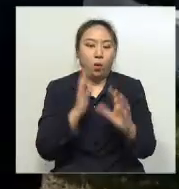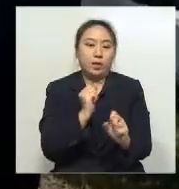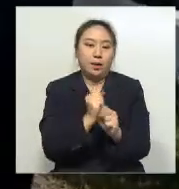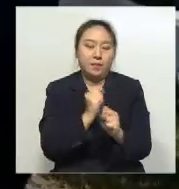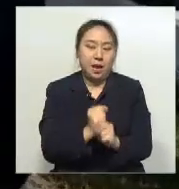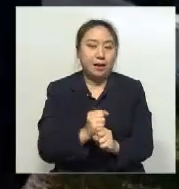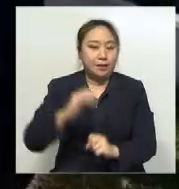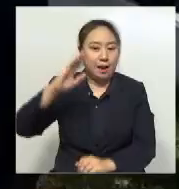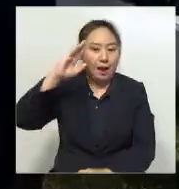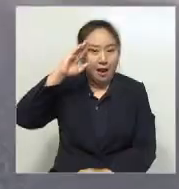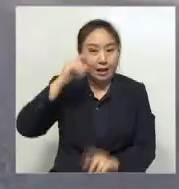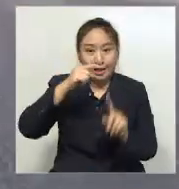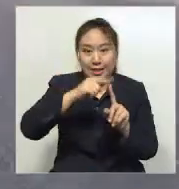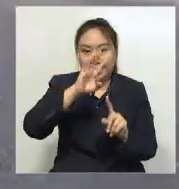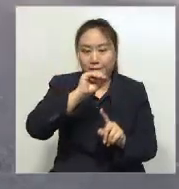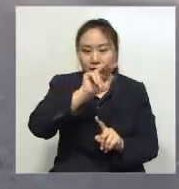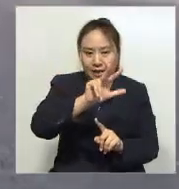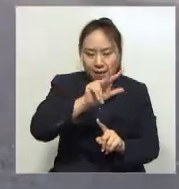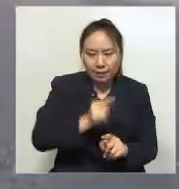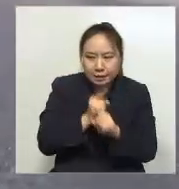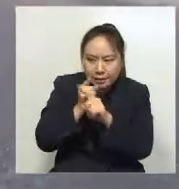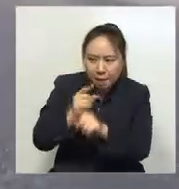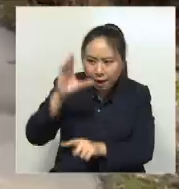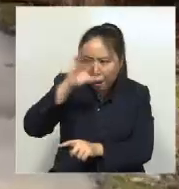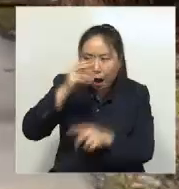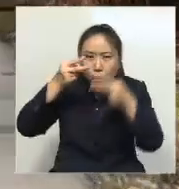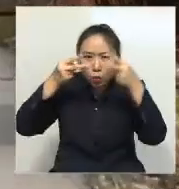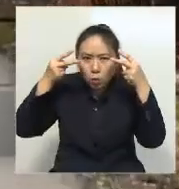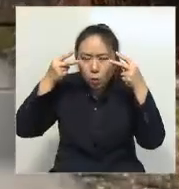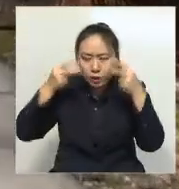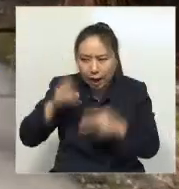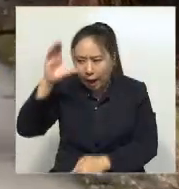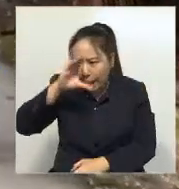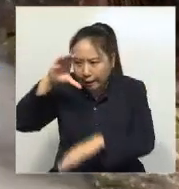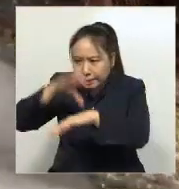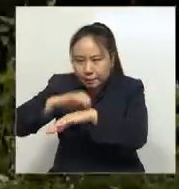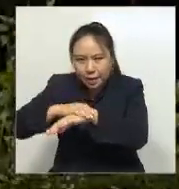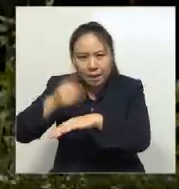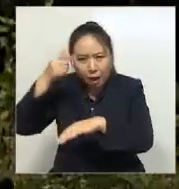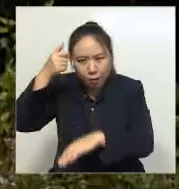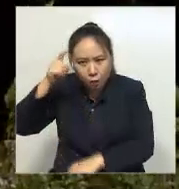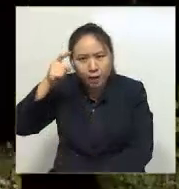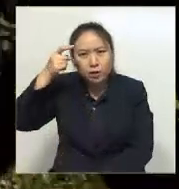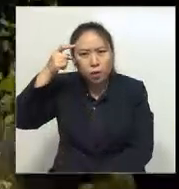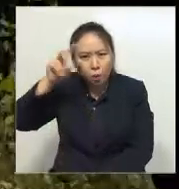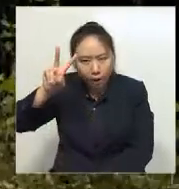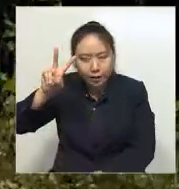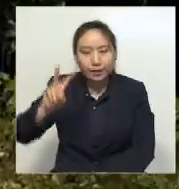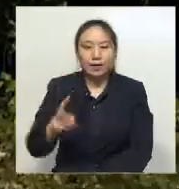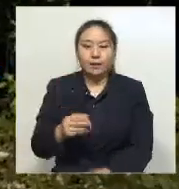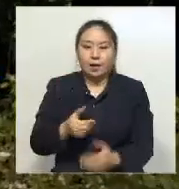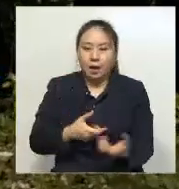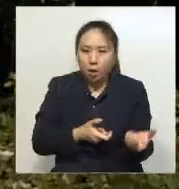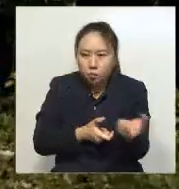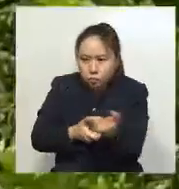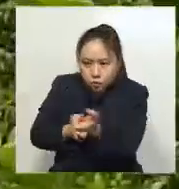ที่43ได้ออกปฏิบัติการติดตามคนร้ายที่ก่อเหตุต่อเนื่องเป็นวันที่2นะคะโดยมีการออกลาดตระเวนแล้วก็เ